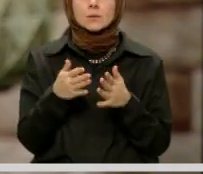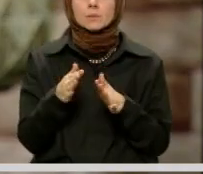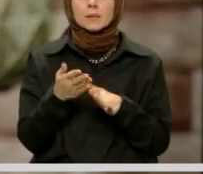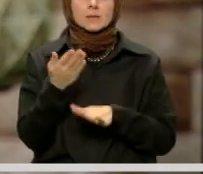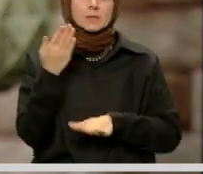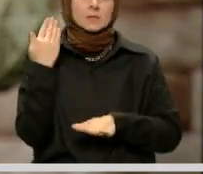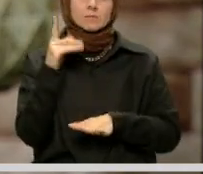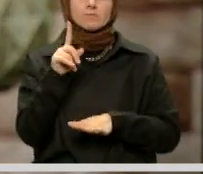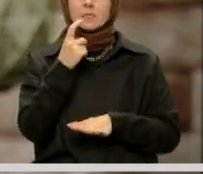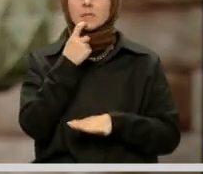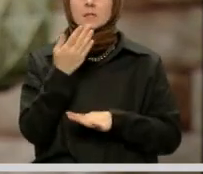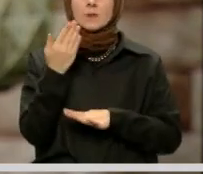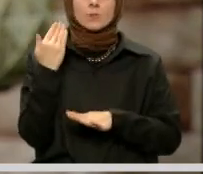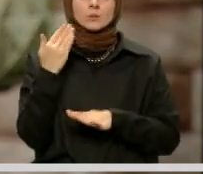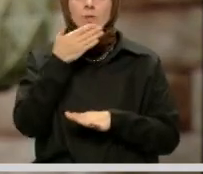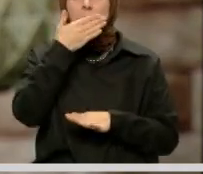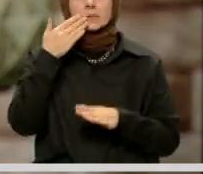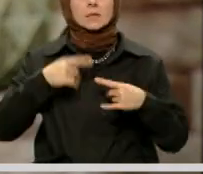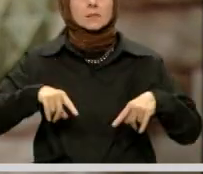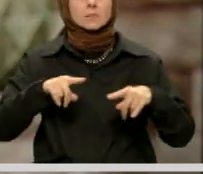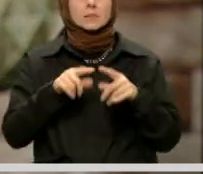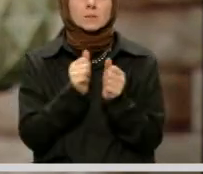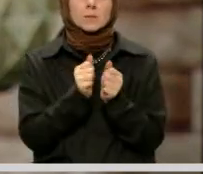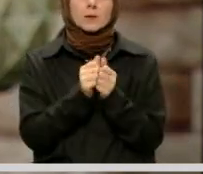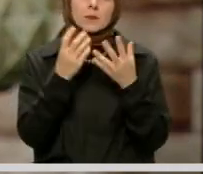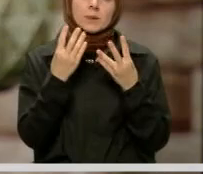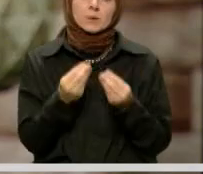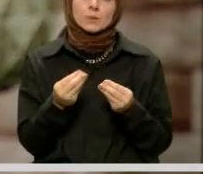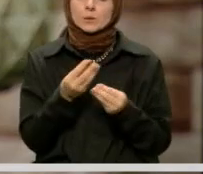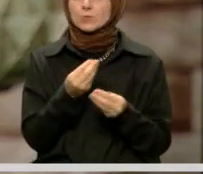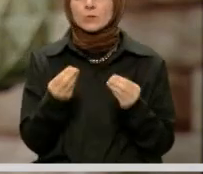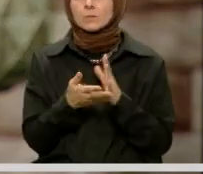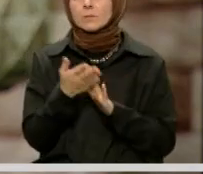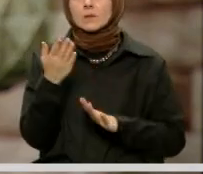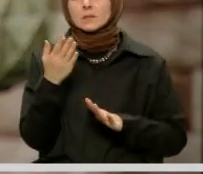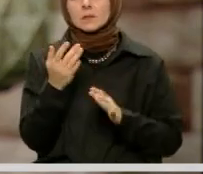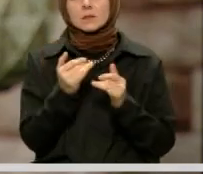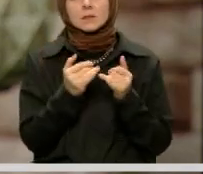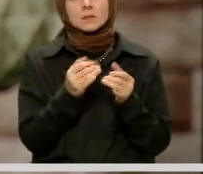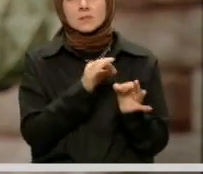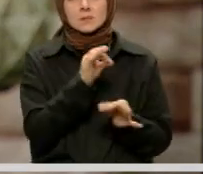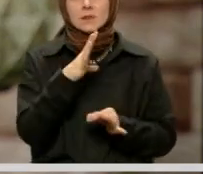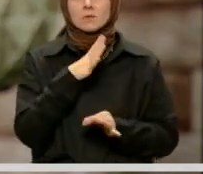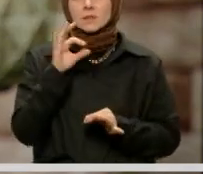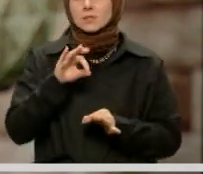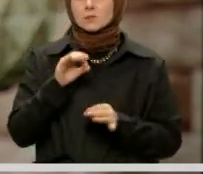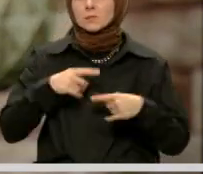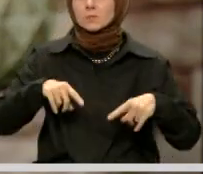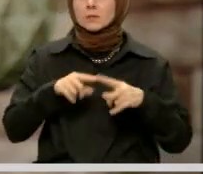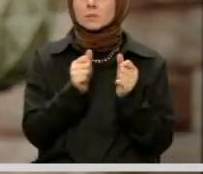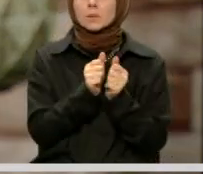sene Ramazan'da bizle beraber olan pek çok kardeşimiz vardı. Şu an bizle beraber değiller. Rabbim onlara rahmet